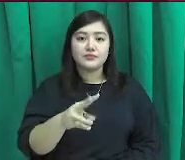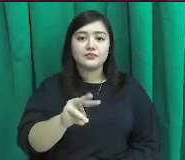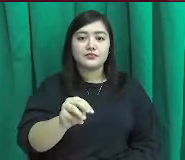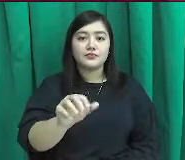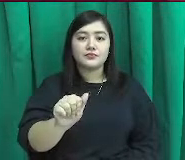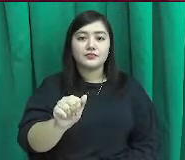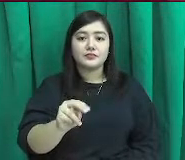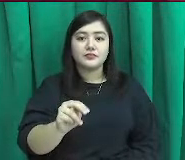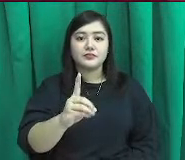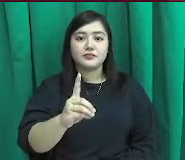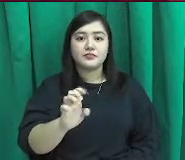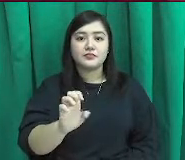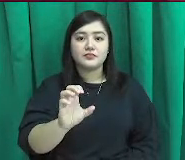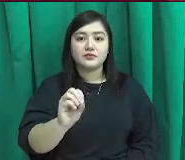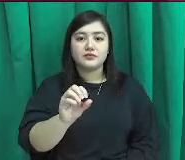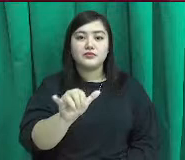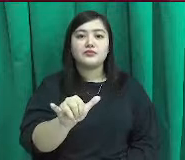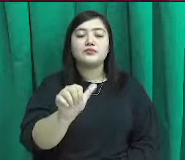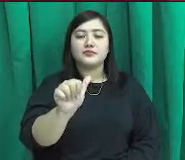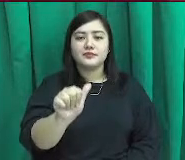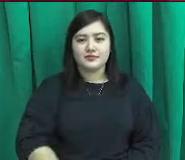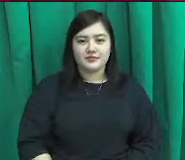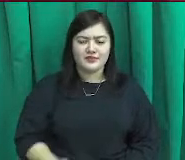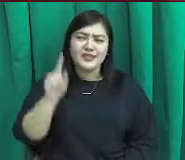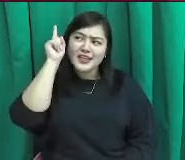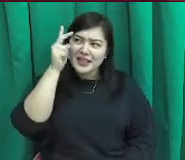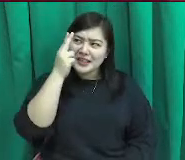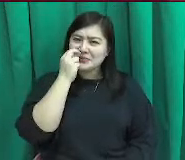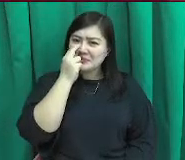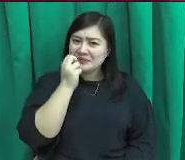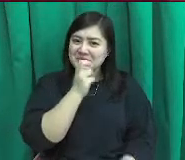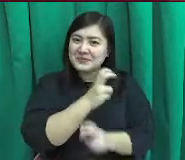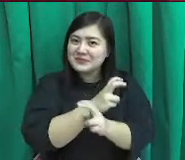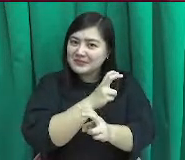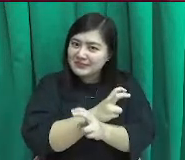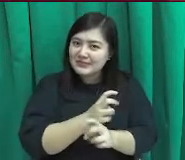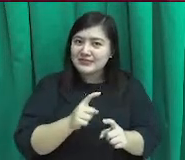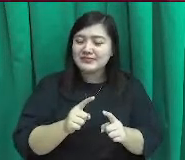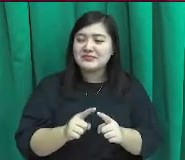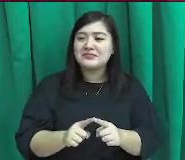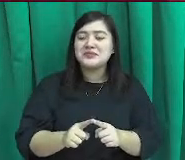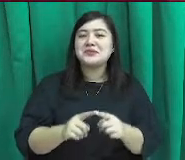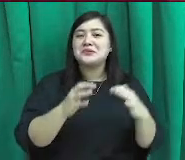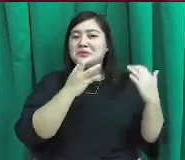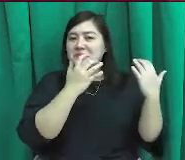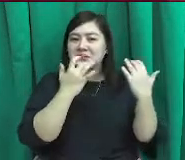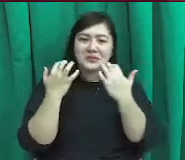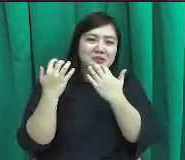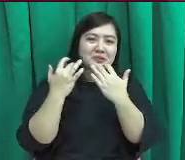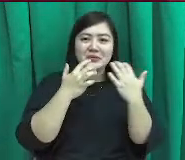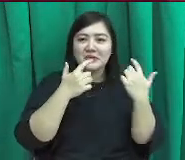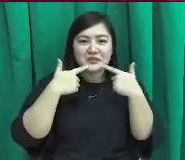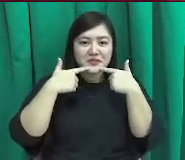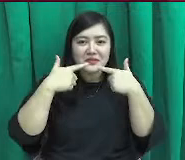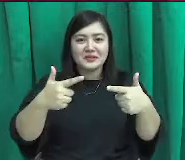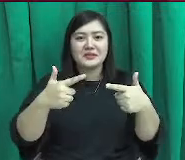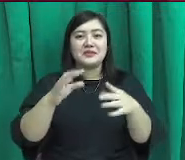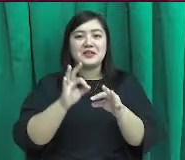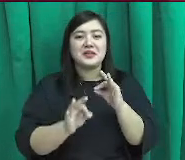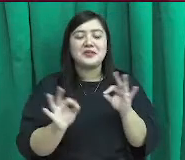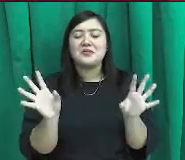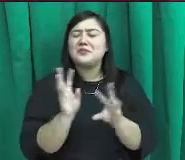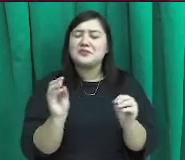tayong nararamdaman. Yeah. Mahirap kasi magsalita ng walang ebidensya, di ba? Di ba, Sir Noel? Mahirap barilin ang ibong nakatago.